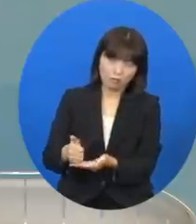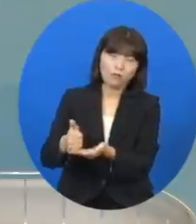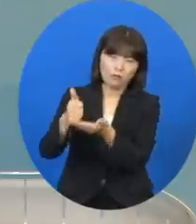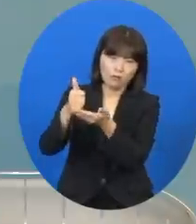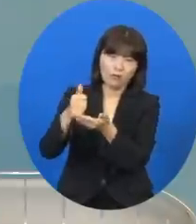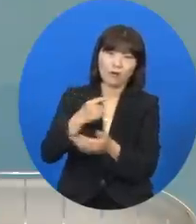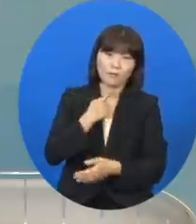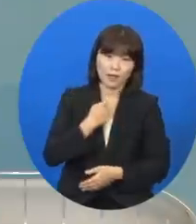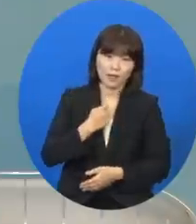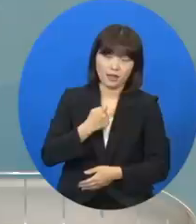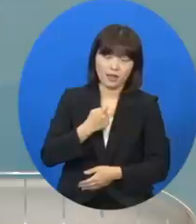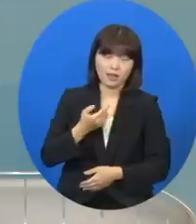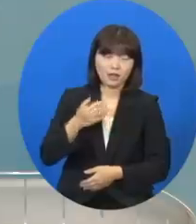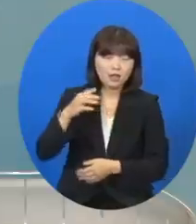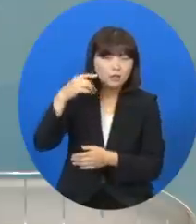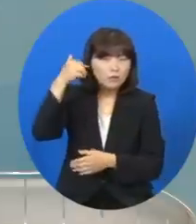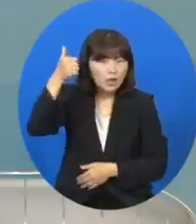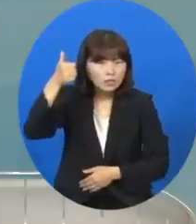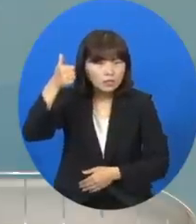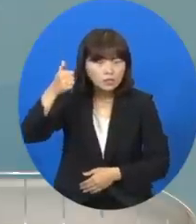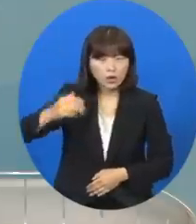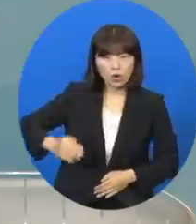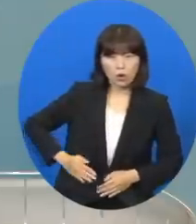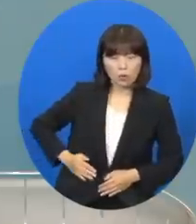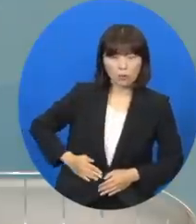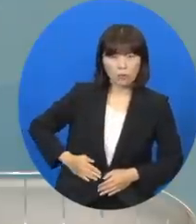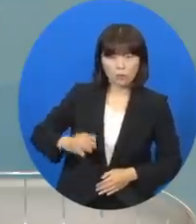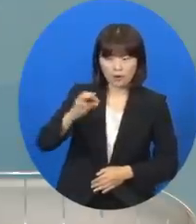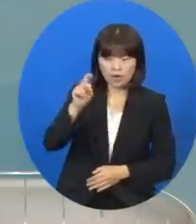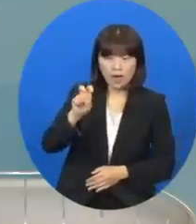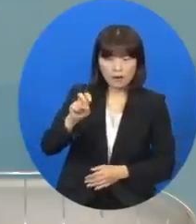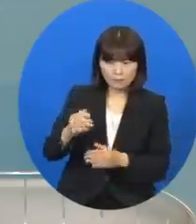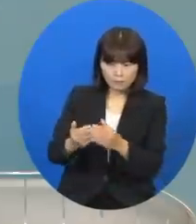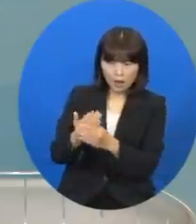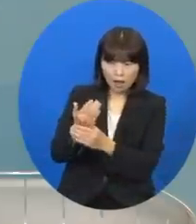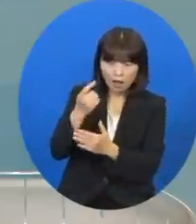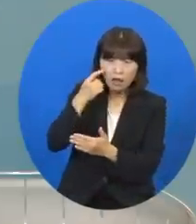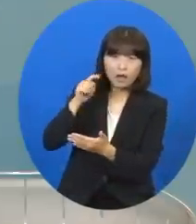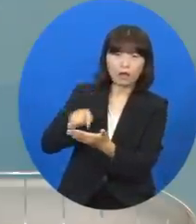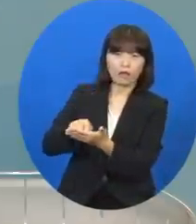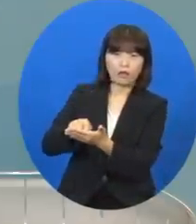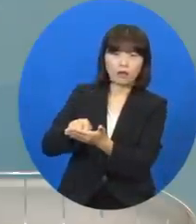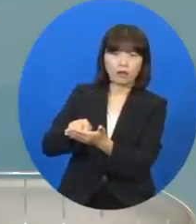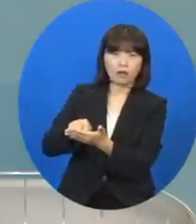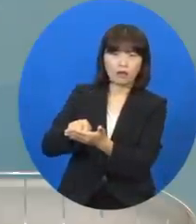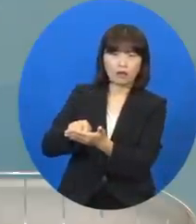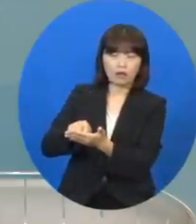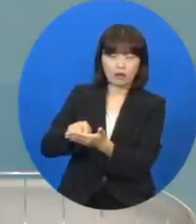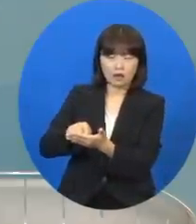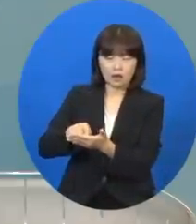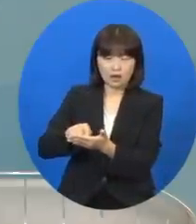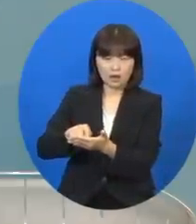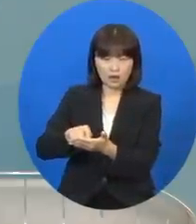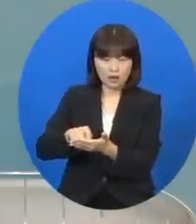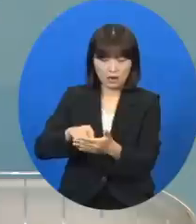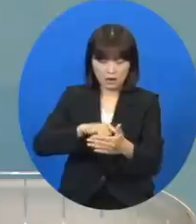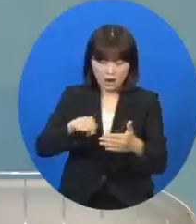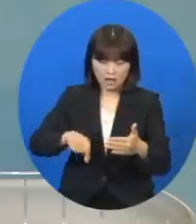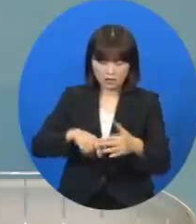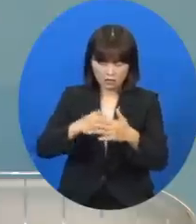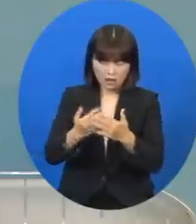목사님이 콩팥에 암이 생긴 게 발견이 되고 장기 전체에